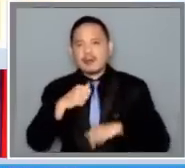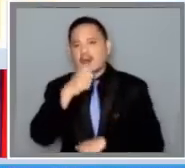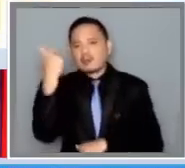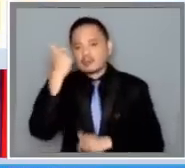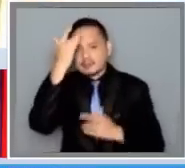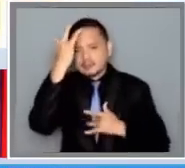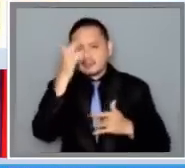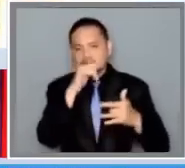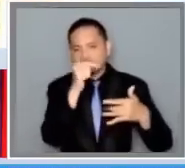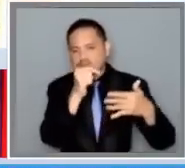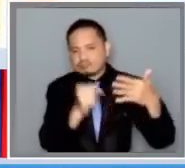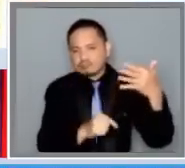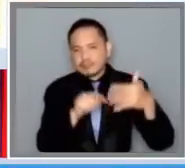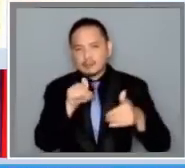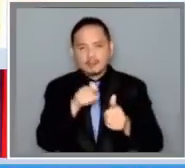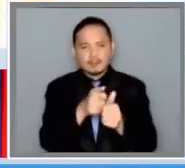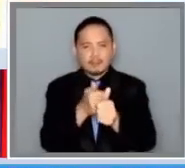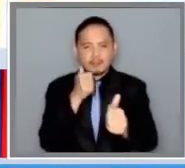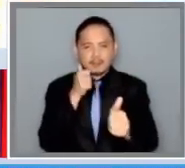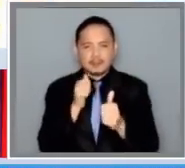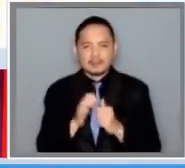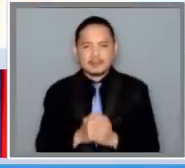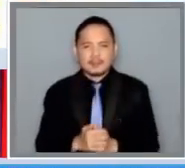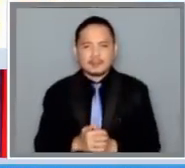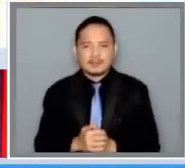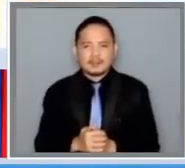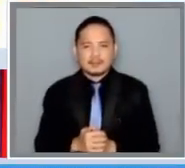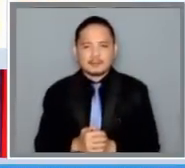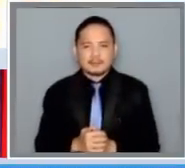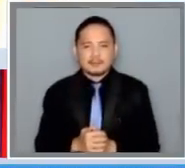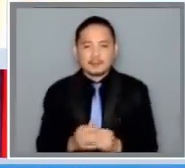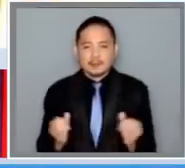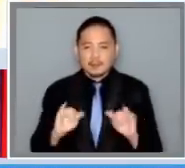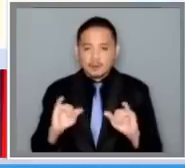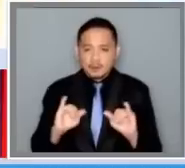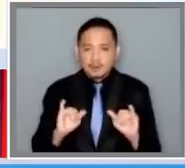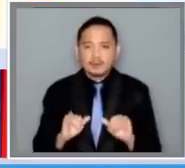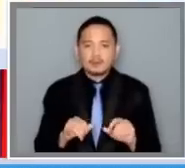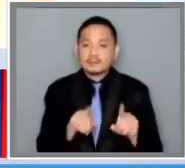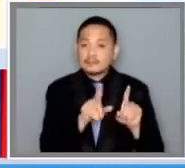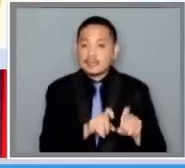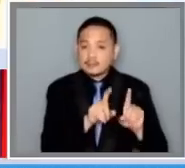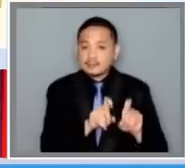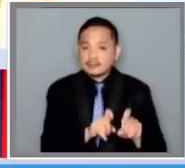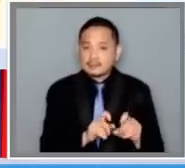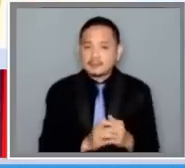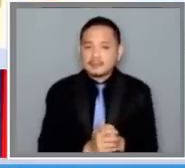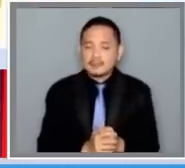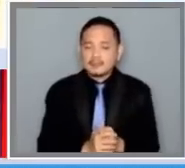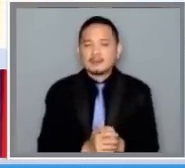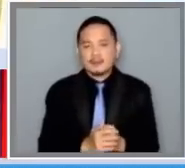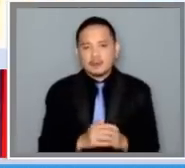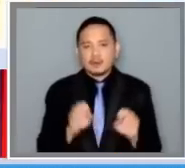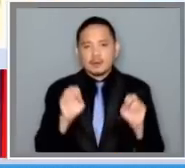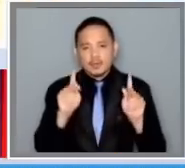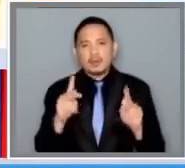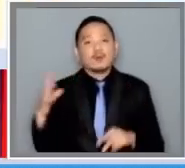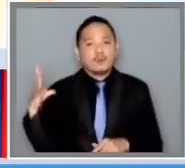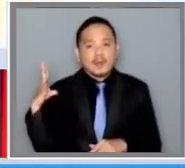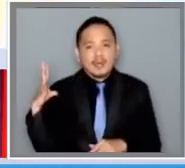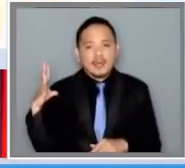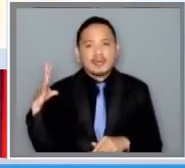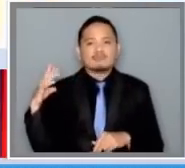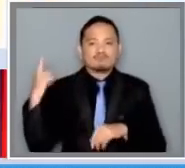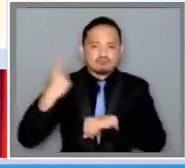mo tungkol sa paggawa ng test, obserba ng mga ilang araw. Okay. Ngunit